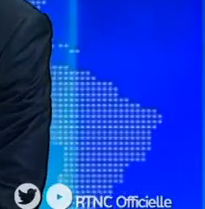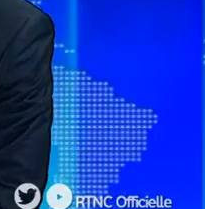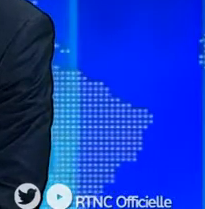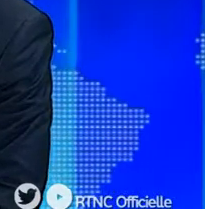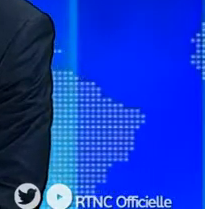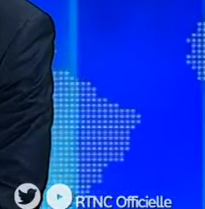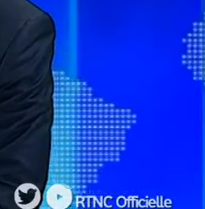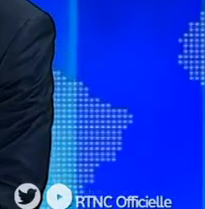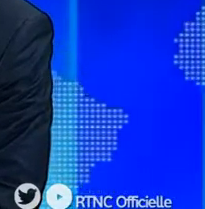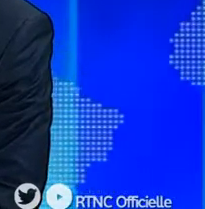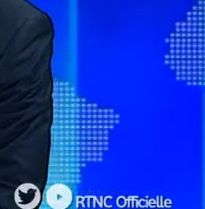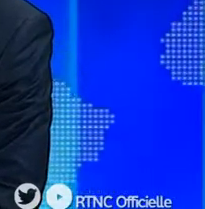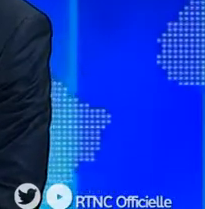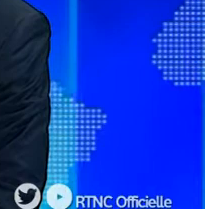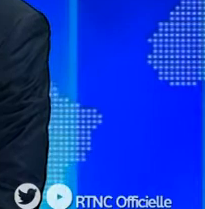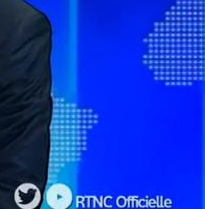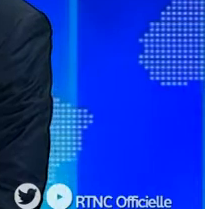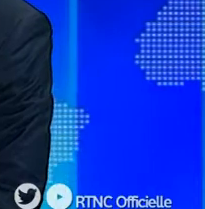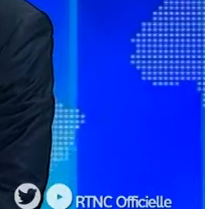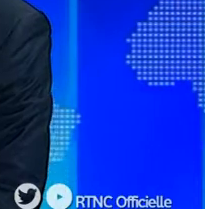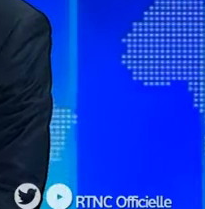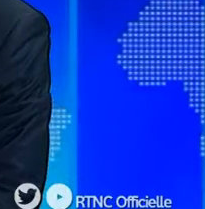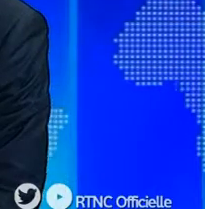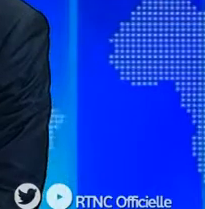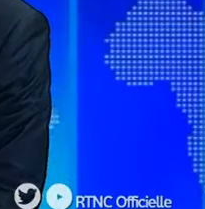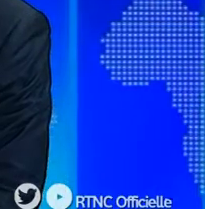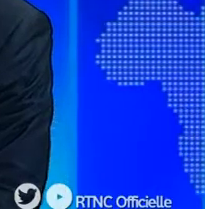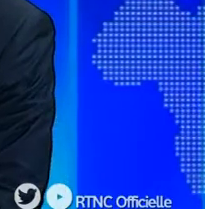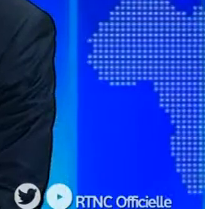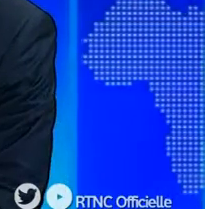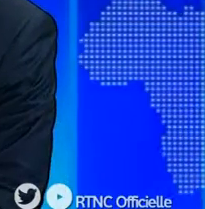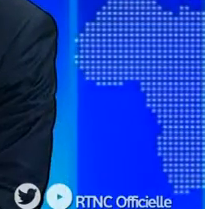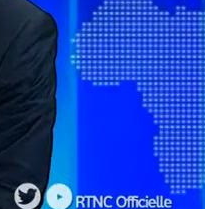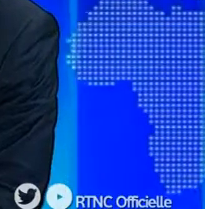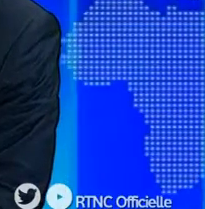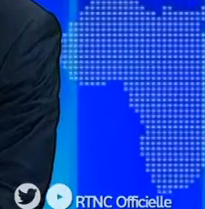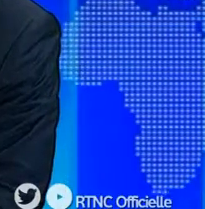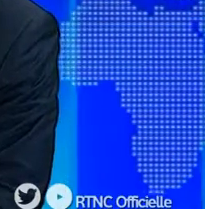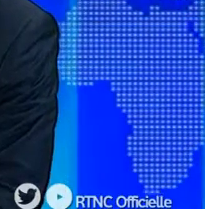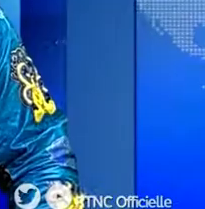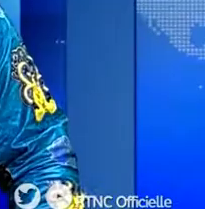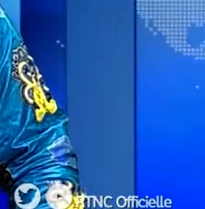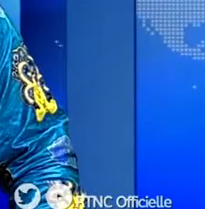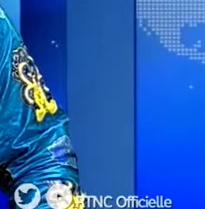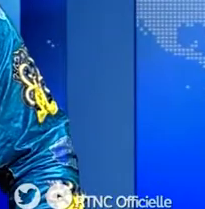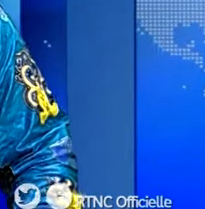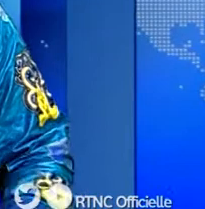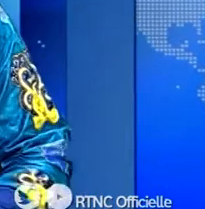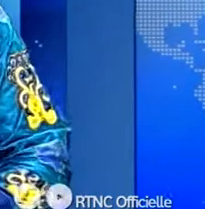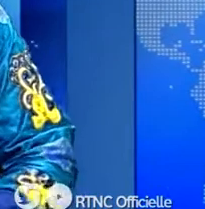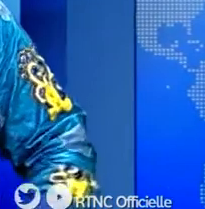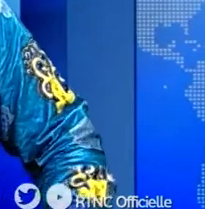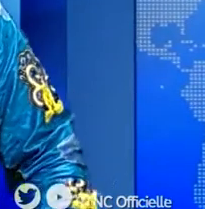l'an 1 de cette cérémonie. Vous n'allez pas répéter la même chose. Covid oblige. Qu'allez-vous faire? Merci beaucoup